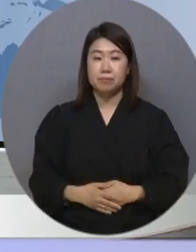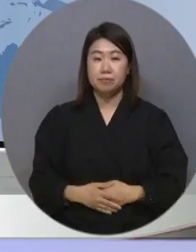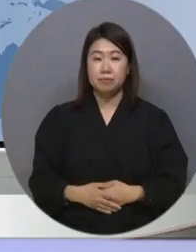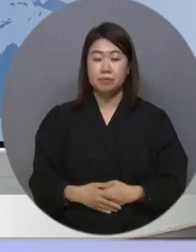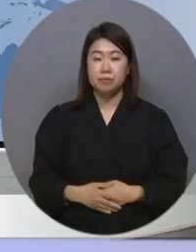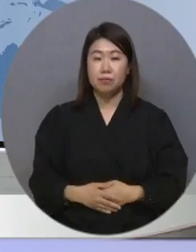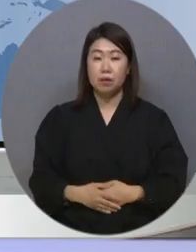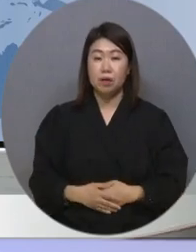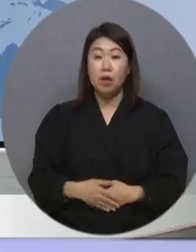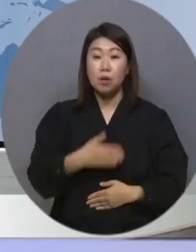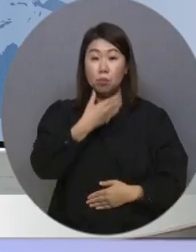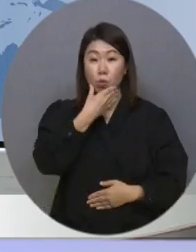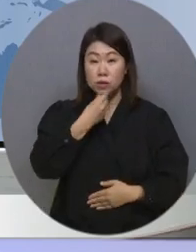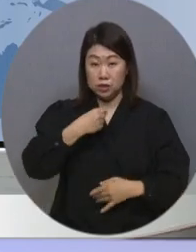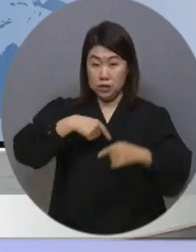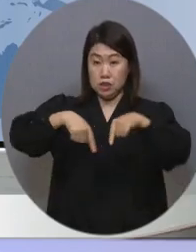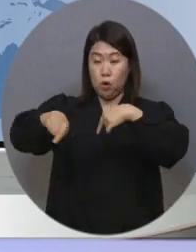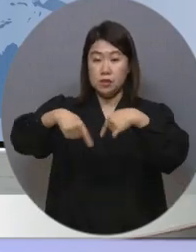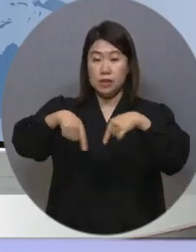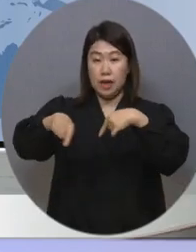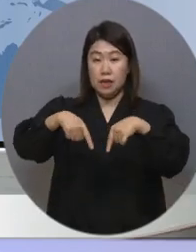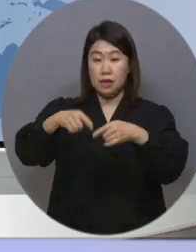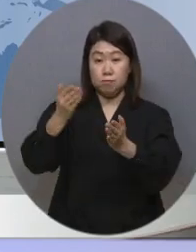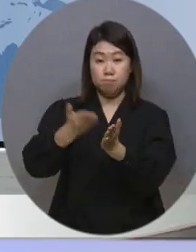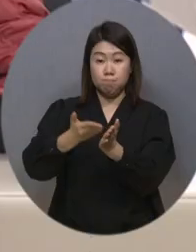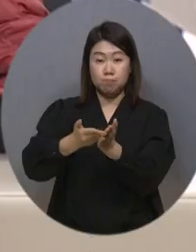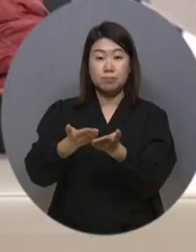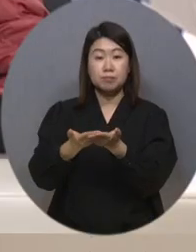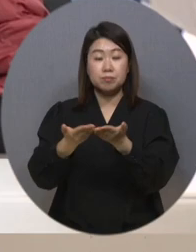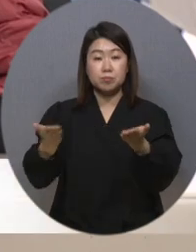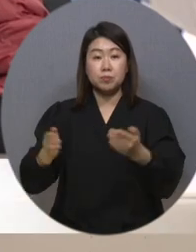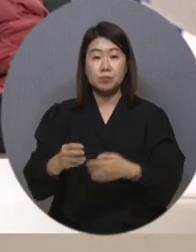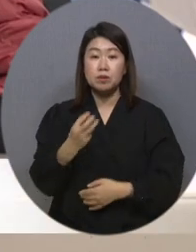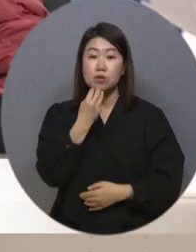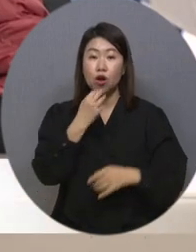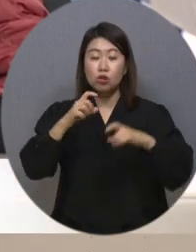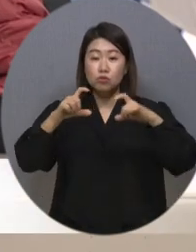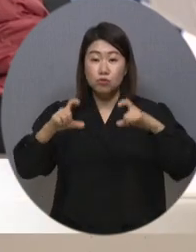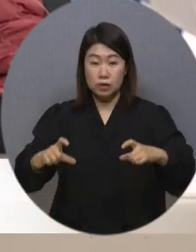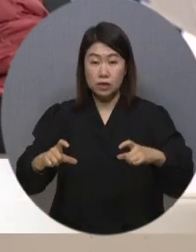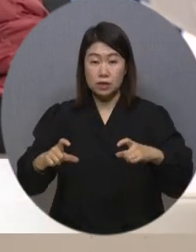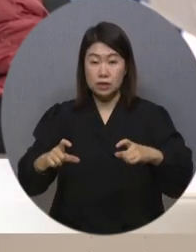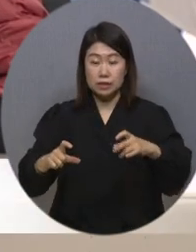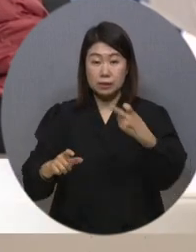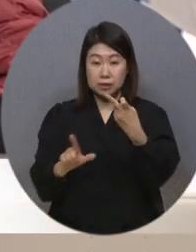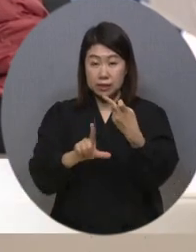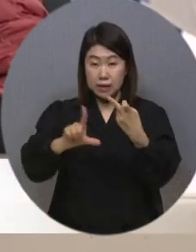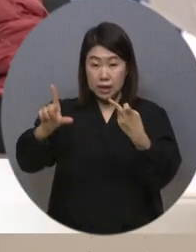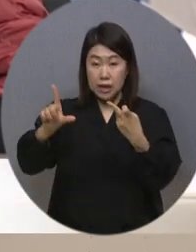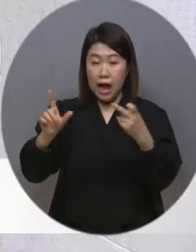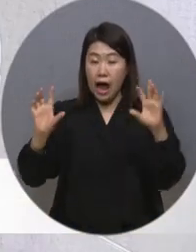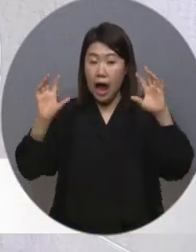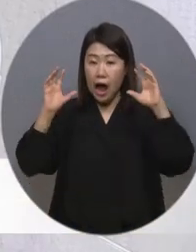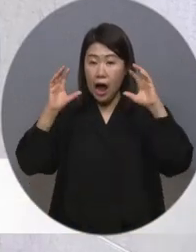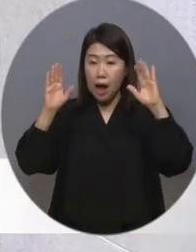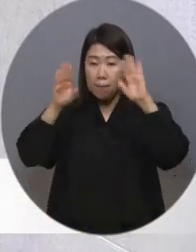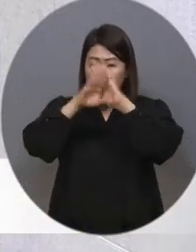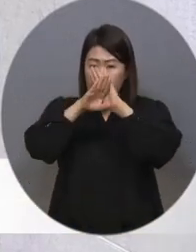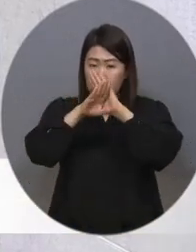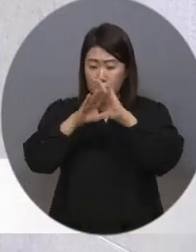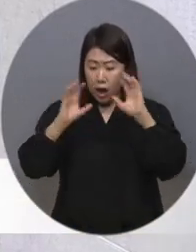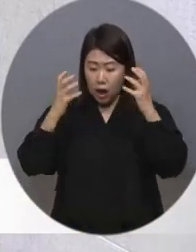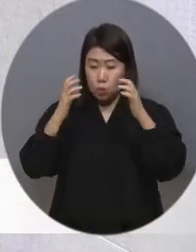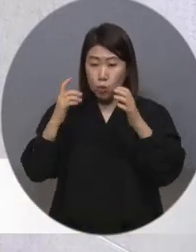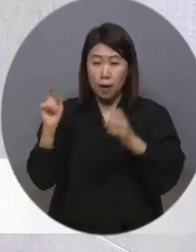이어서 복직의 정책 소식 만나보겠습니다 서울시는 지난 12일 야간 시간대 아동 환자의